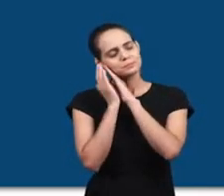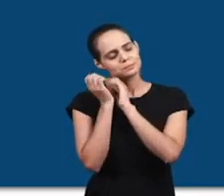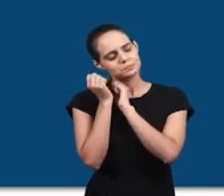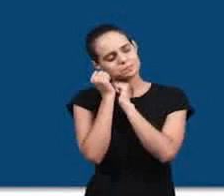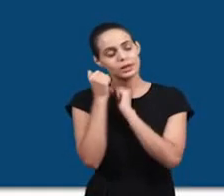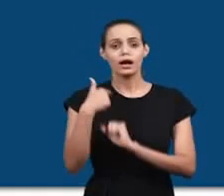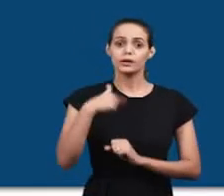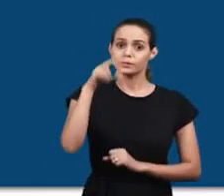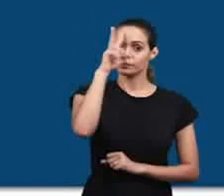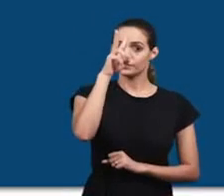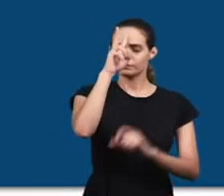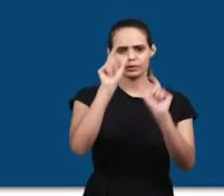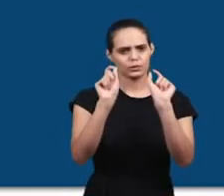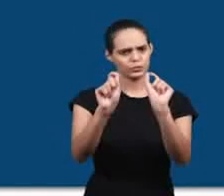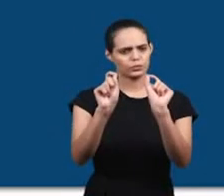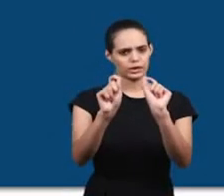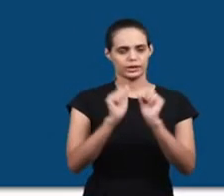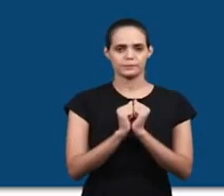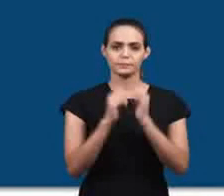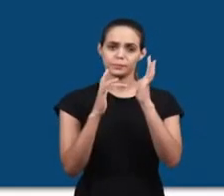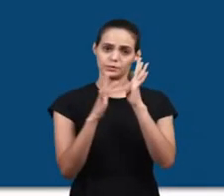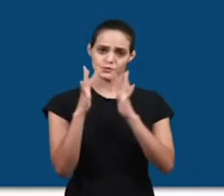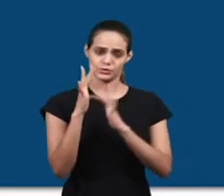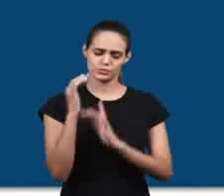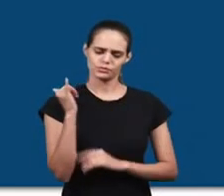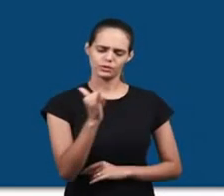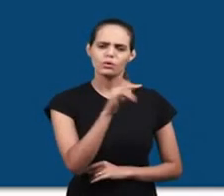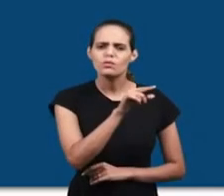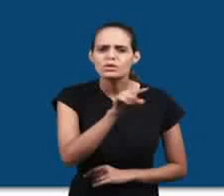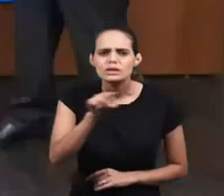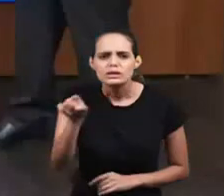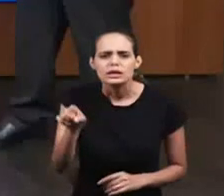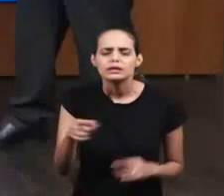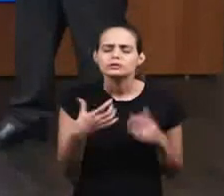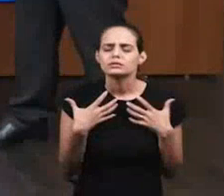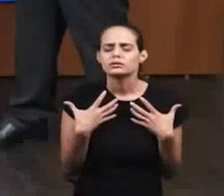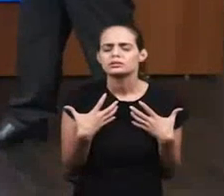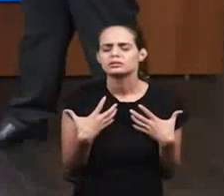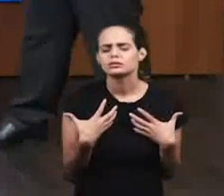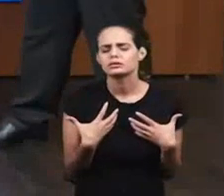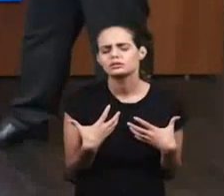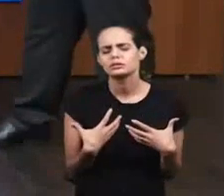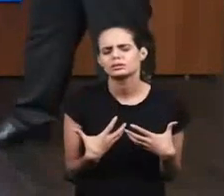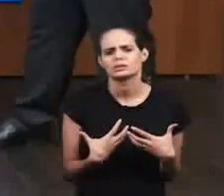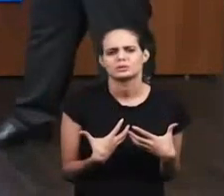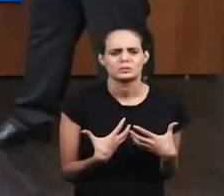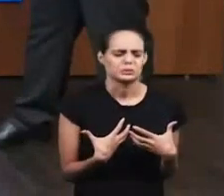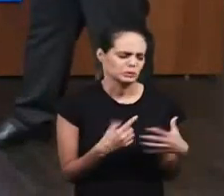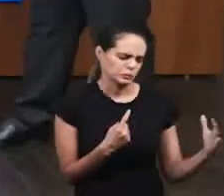Und Jesus ist dieser Oberhirte. Und wenn dieser Psalm weitergeht, so er weidet